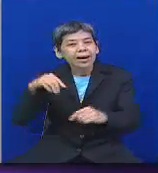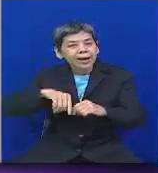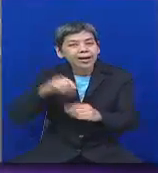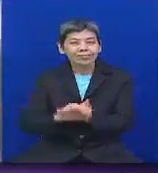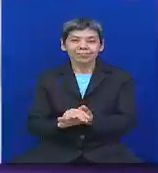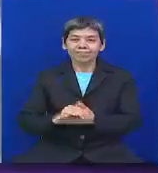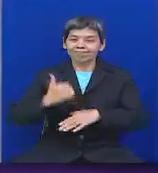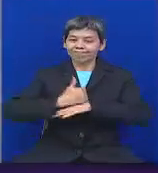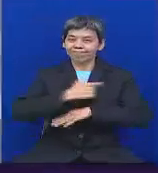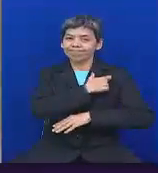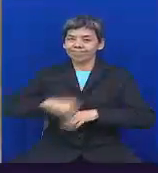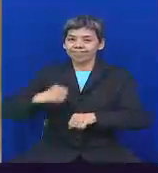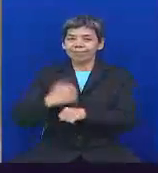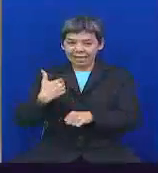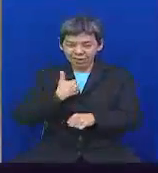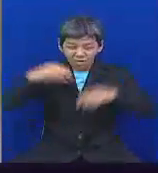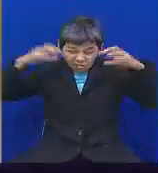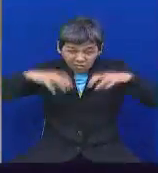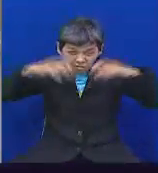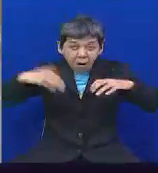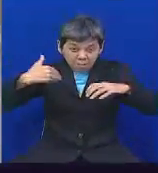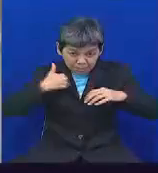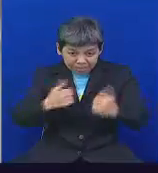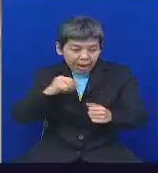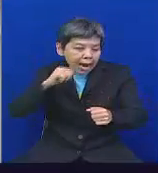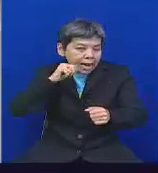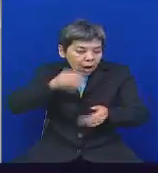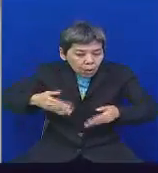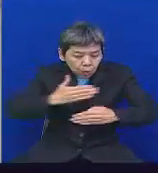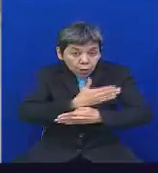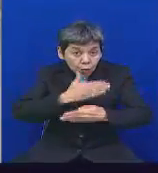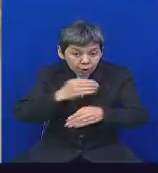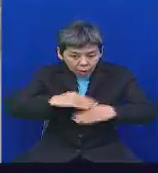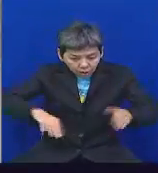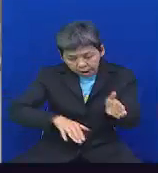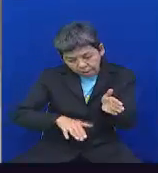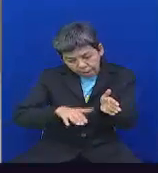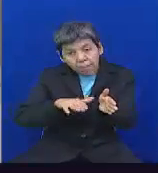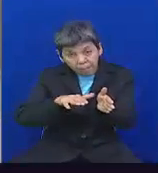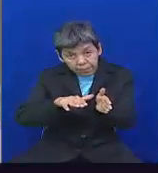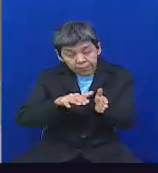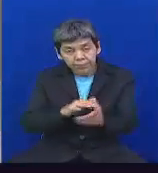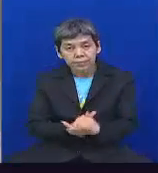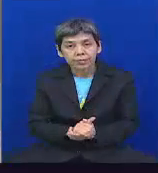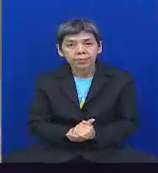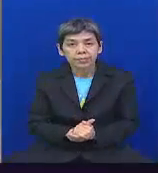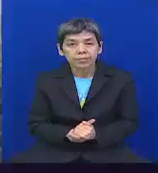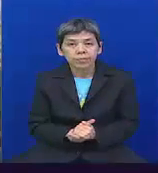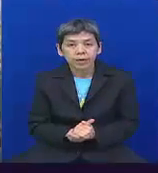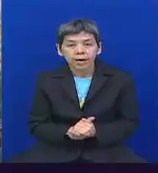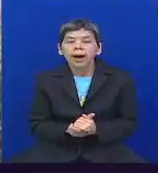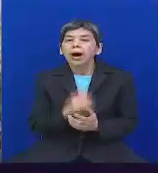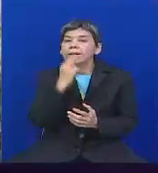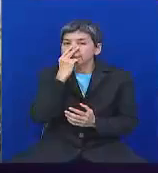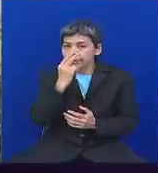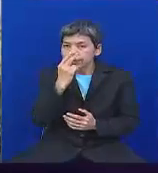แม่จามะเทวีหลังจากที่มีฝนตกหนักทำให้ระดับน้ำในอ่างเก็บน้ำตอนนี้เพิ่มสูงขึ้นนะคะไปดูกันที่บริเว